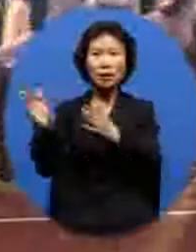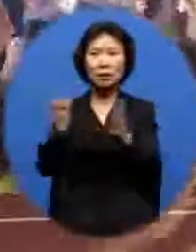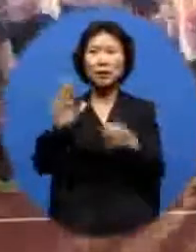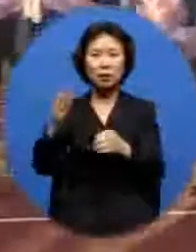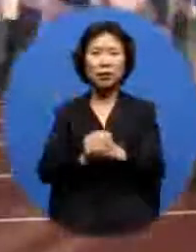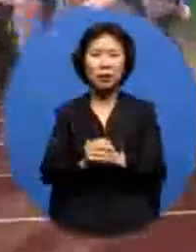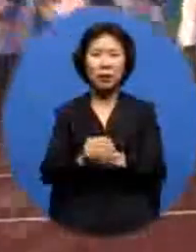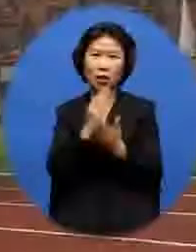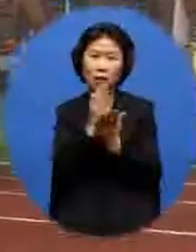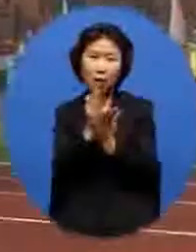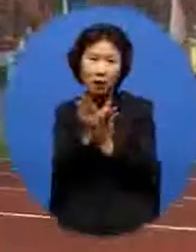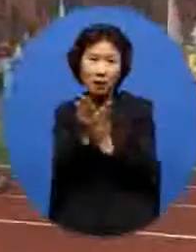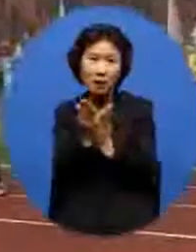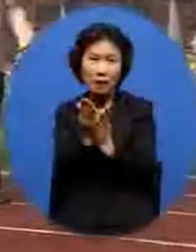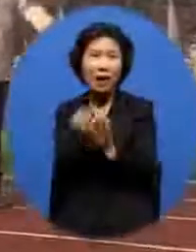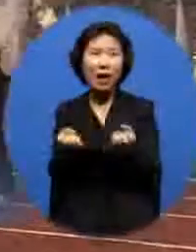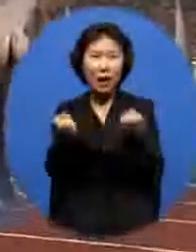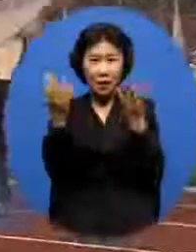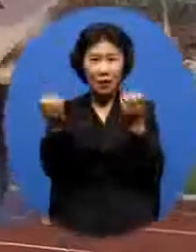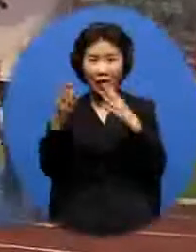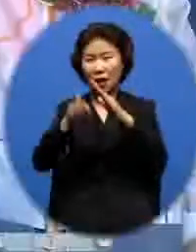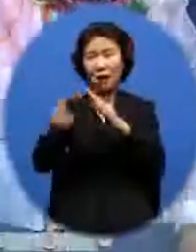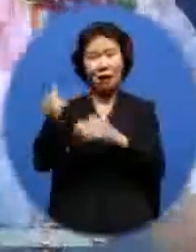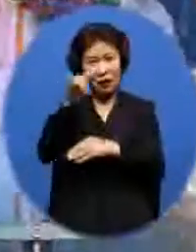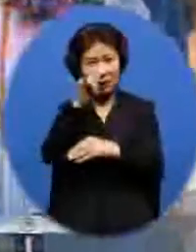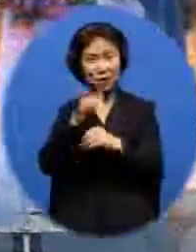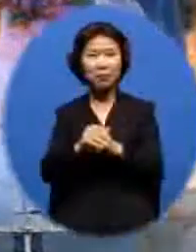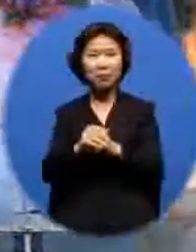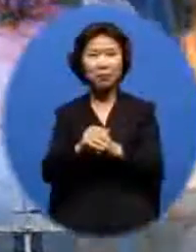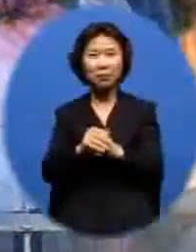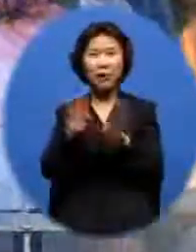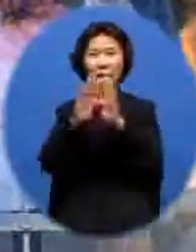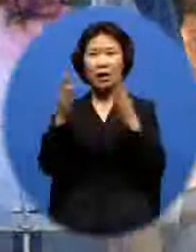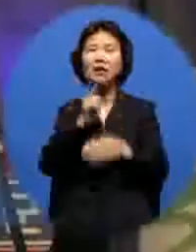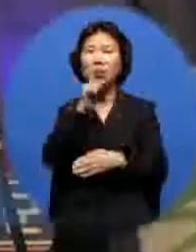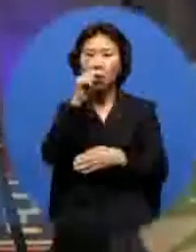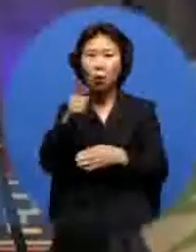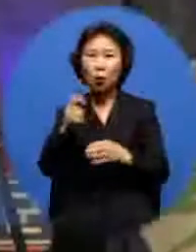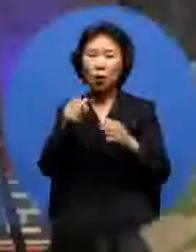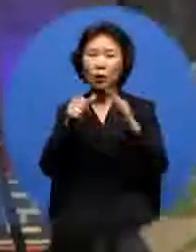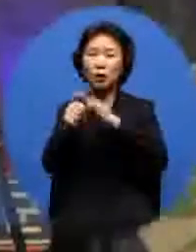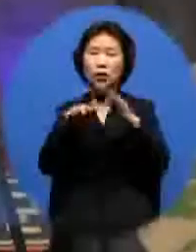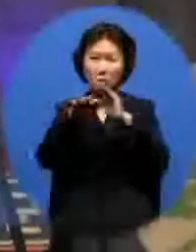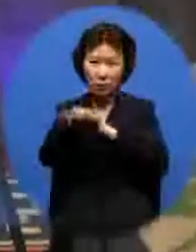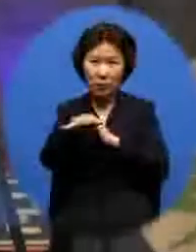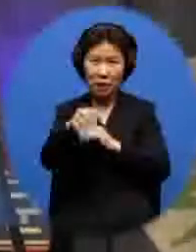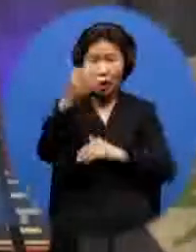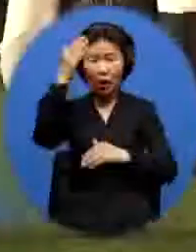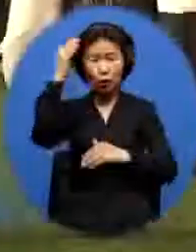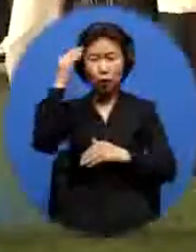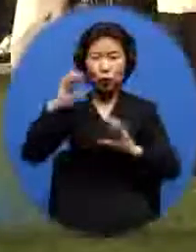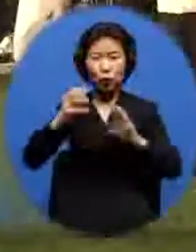행사 후인 오후 7시 30분부터 시작된 공식 행사는 개식 통고와 선수단 입장, 국민 의례와 개회